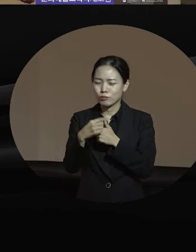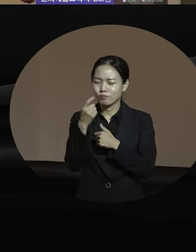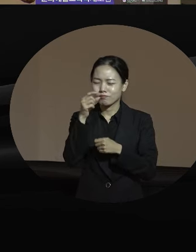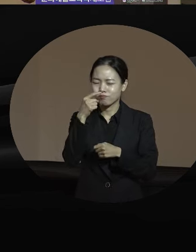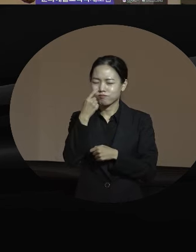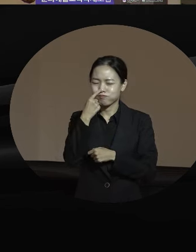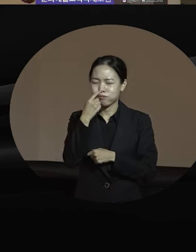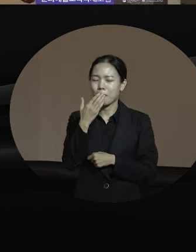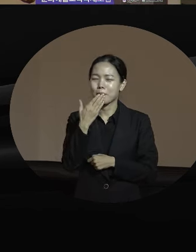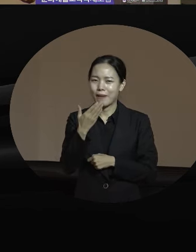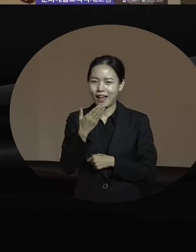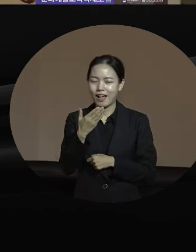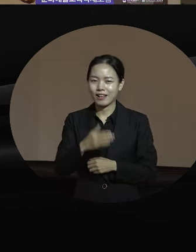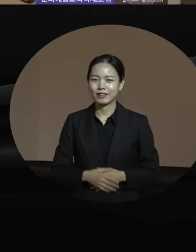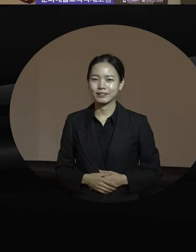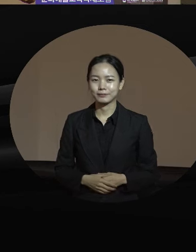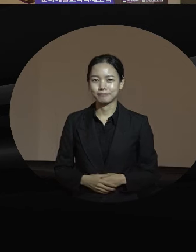것입니다.